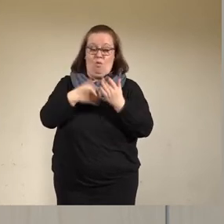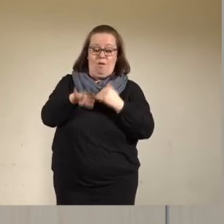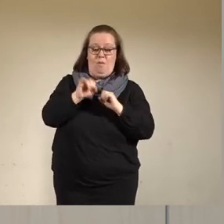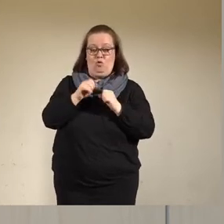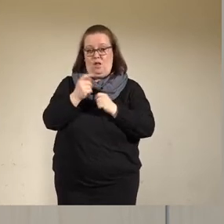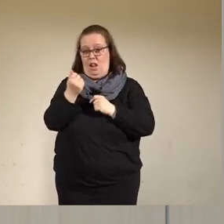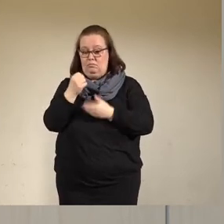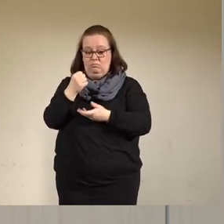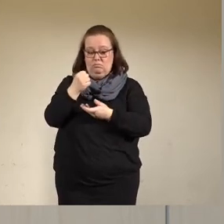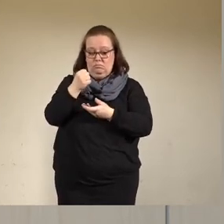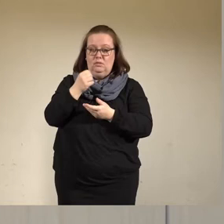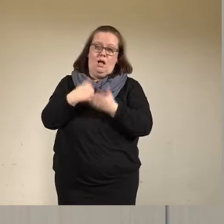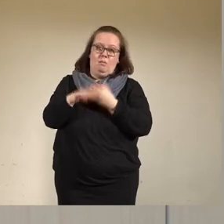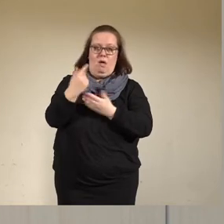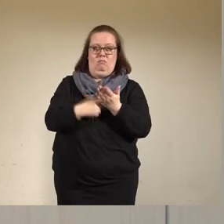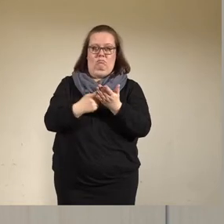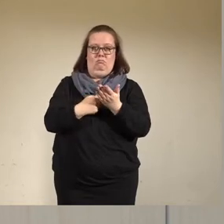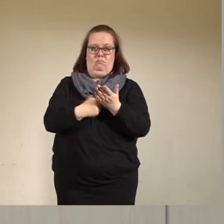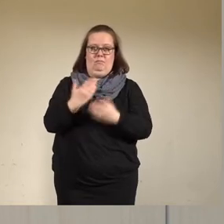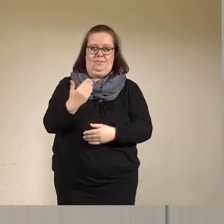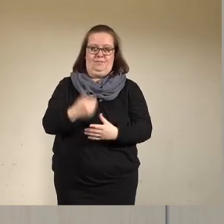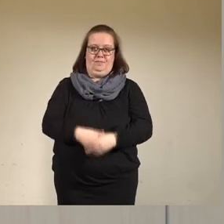Spielräume ergeben, werden wir für mehr sorgen.